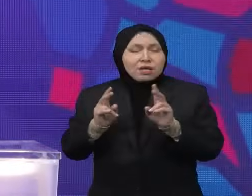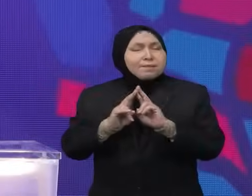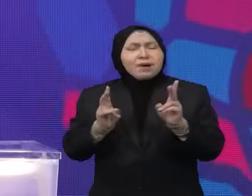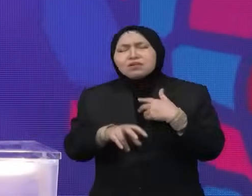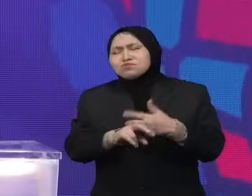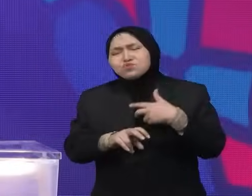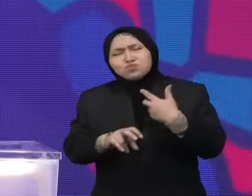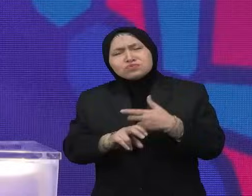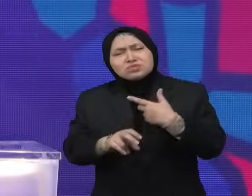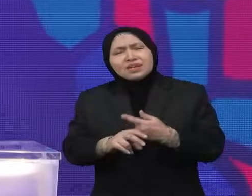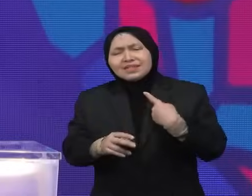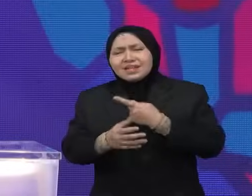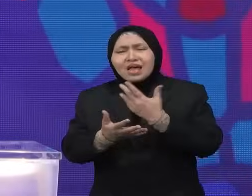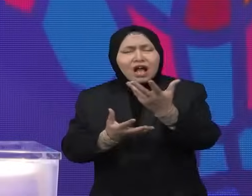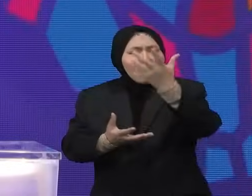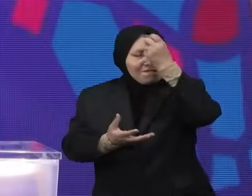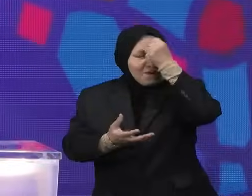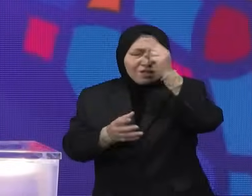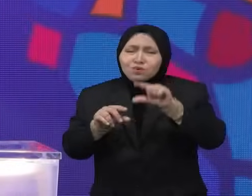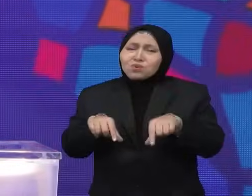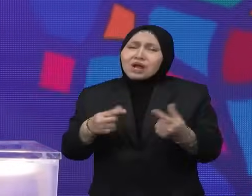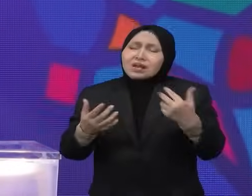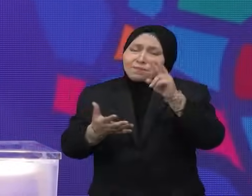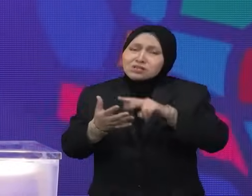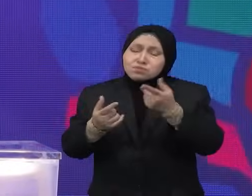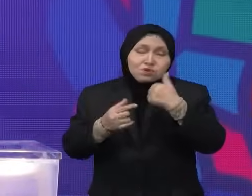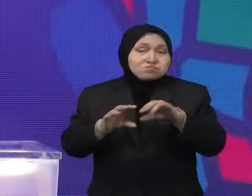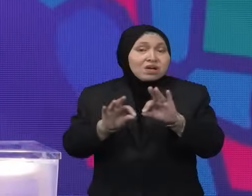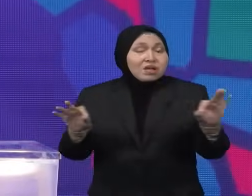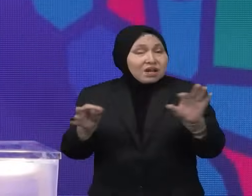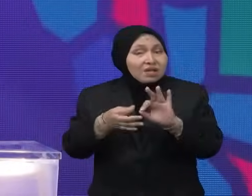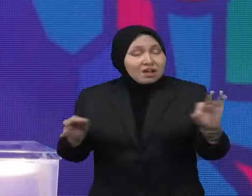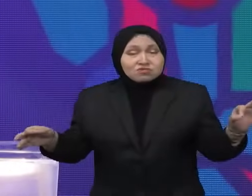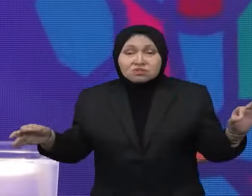sukar antara untuk bila kita nak hafal Quran, nak baca, kerana ayat-ayatnya